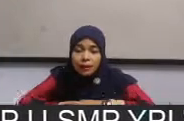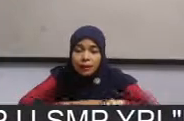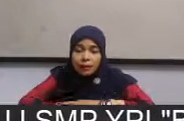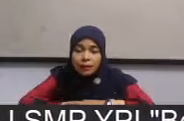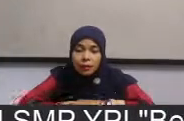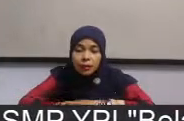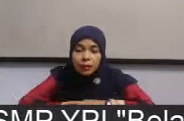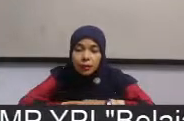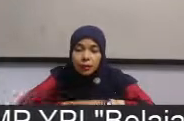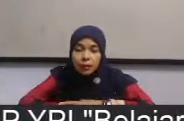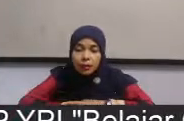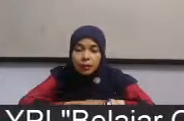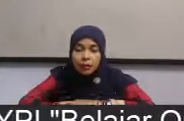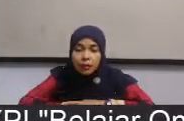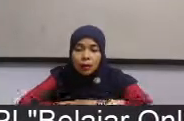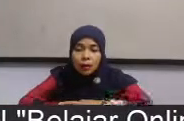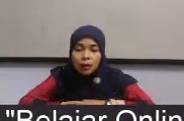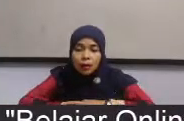Zikri